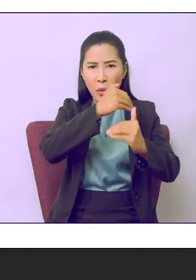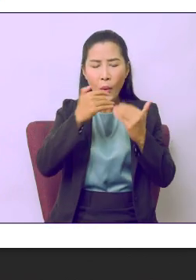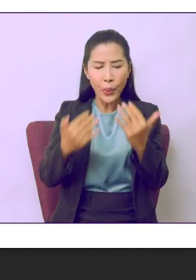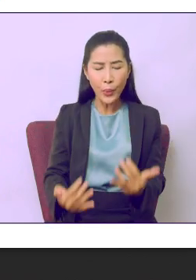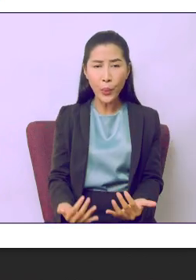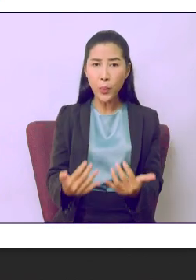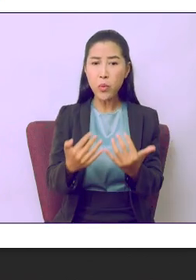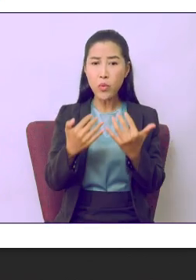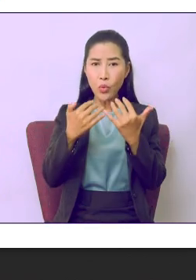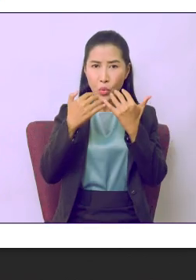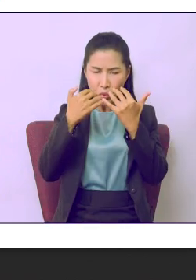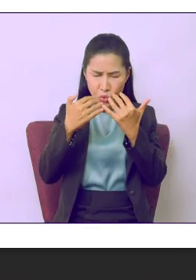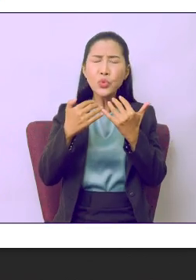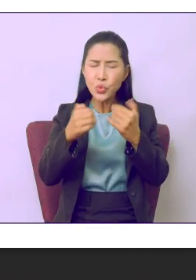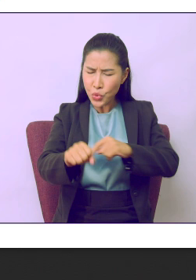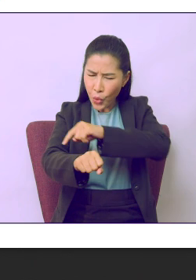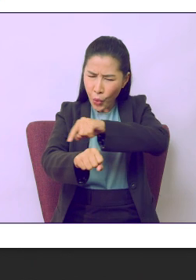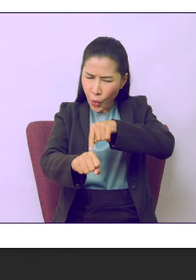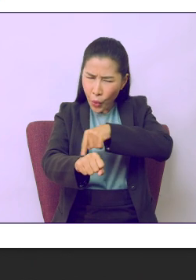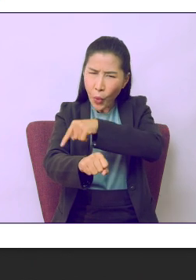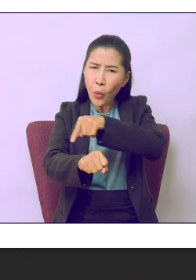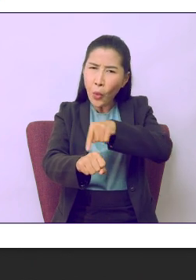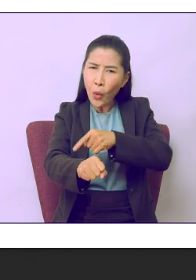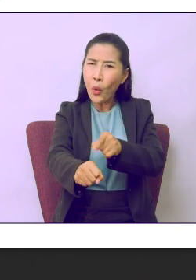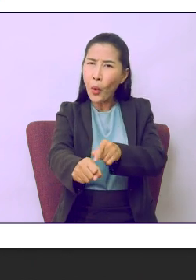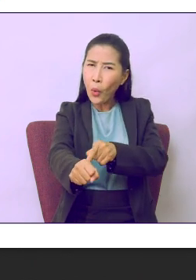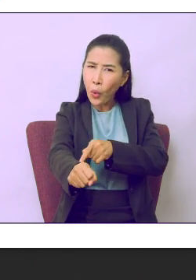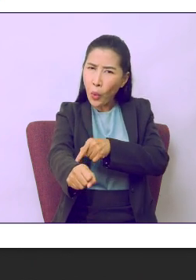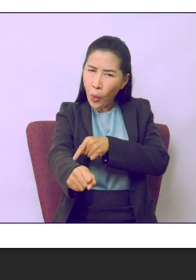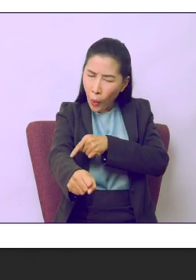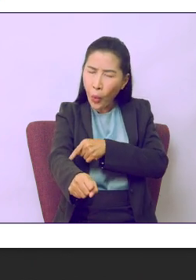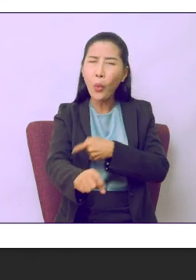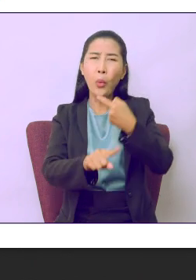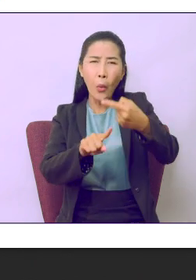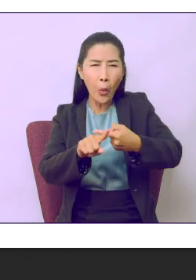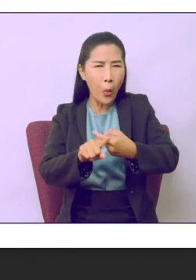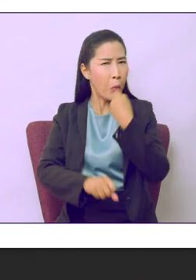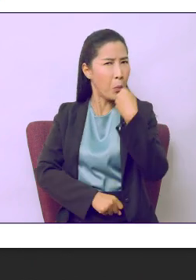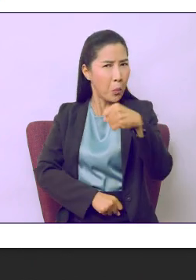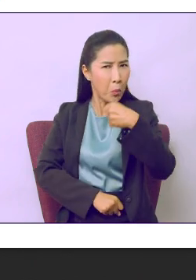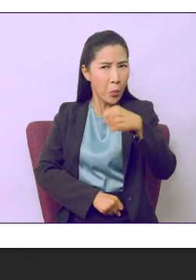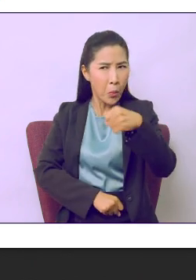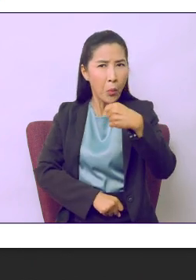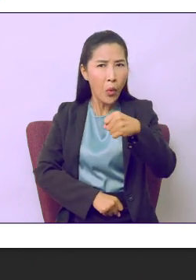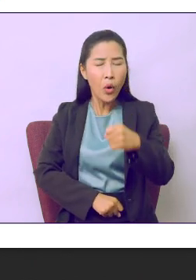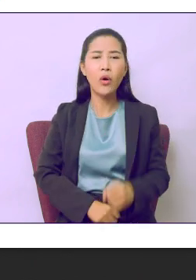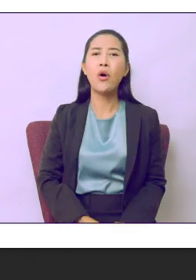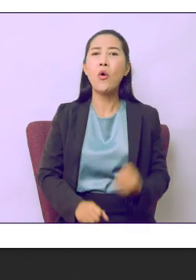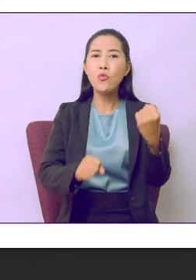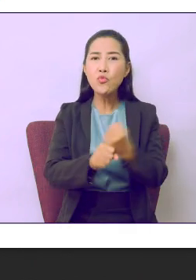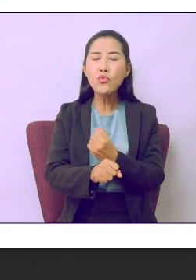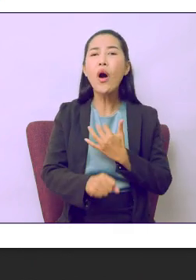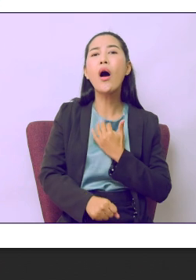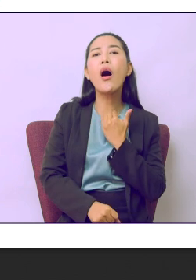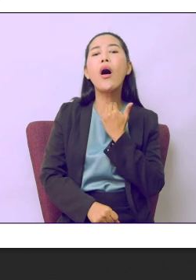แต่ใช้เวลานะครับถึง 10เดือนเลยนะฮะเค้าออกเสียงคำว่าโอมอย่างเดียวเลยนะครับออกเสียงคำว่าโอมฝึกคำว่าโอม